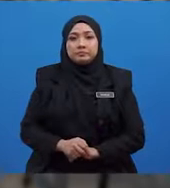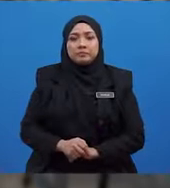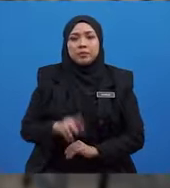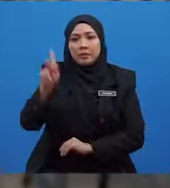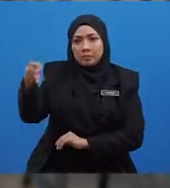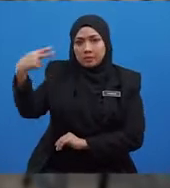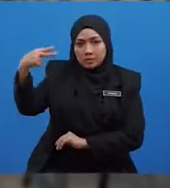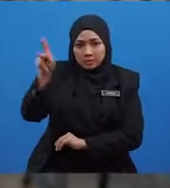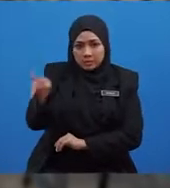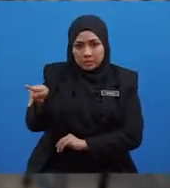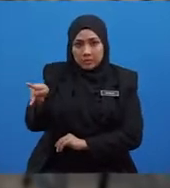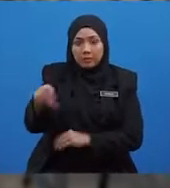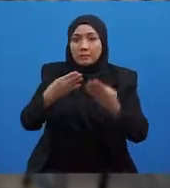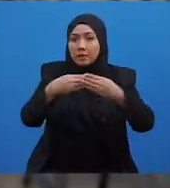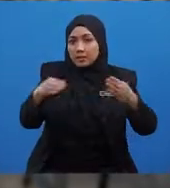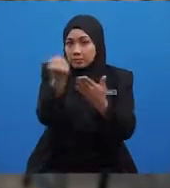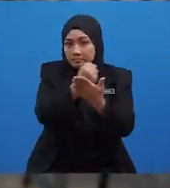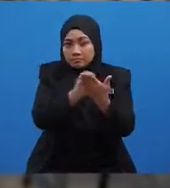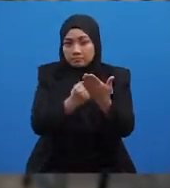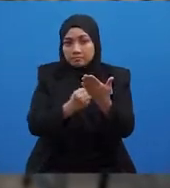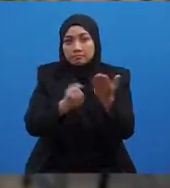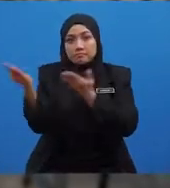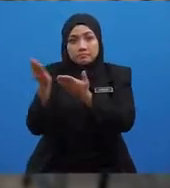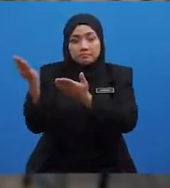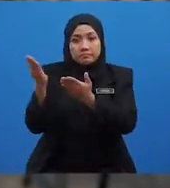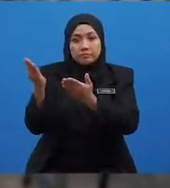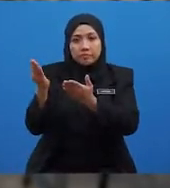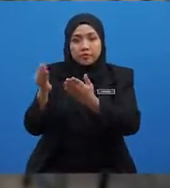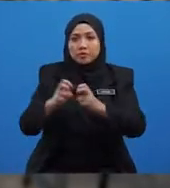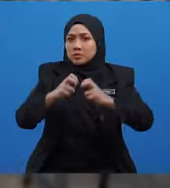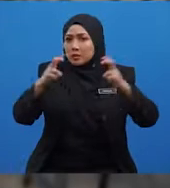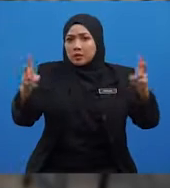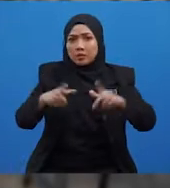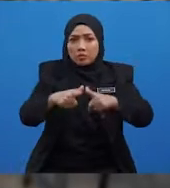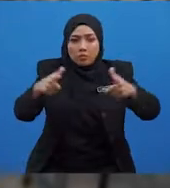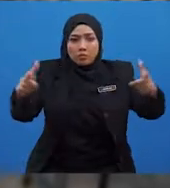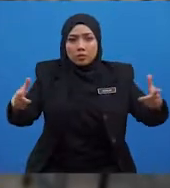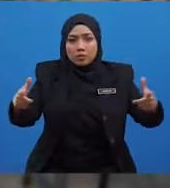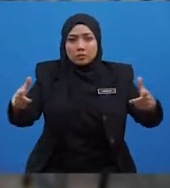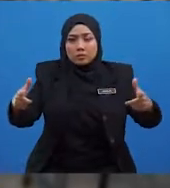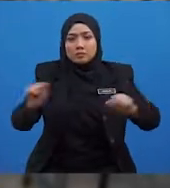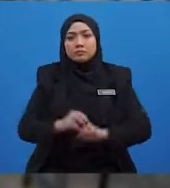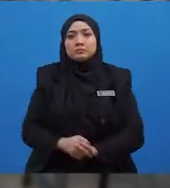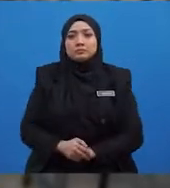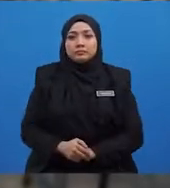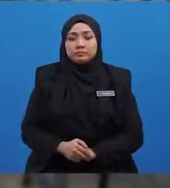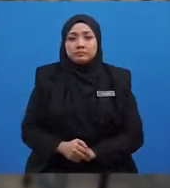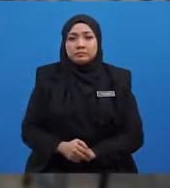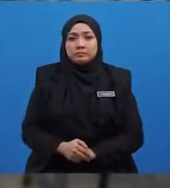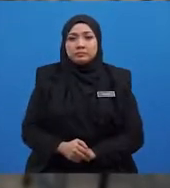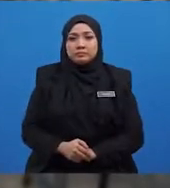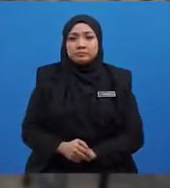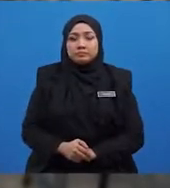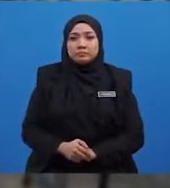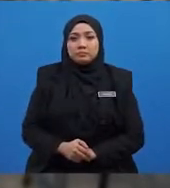PHP merupakan bahasa penskripan web yang sangat meluas dan popular digunakan masa kini.